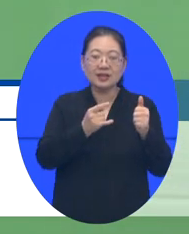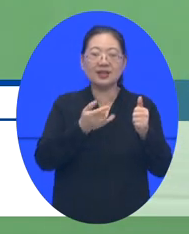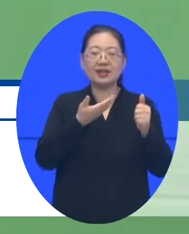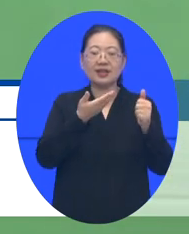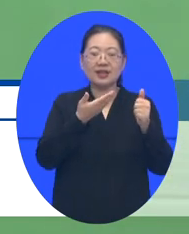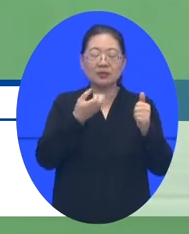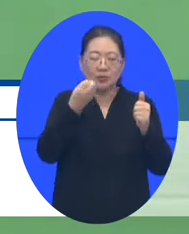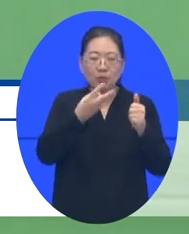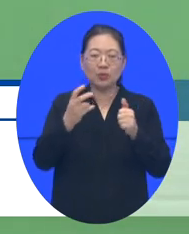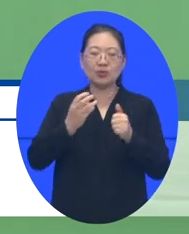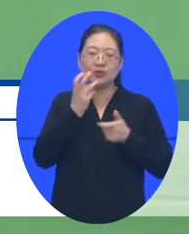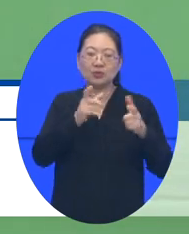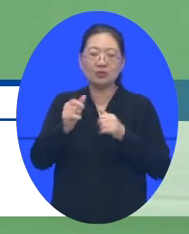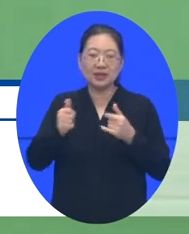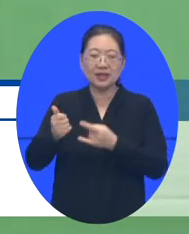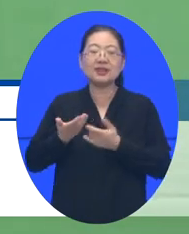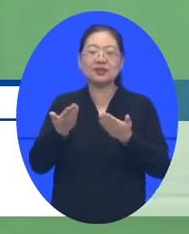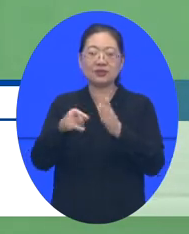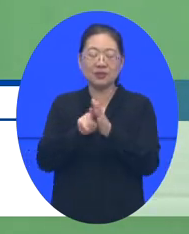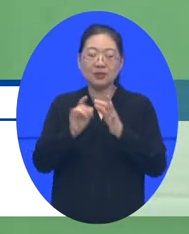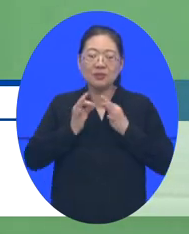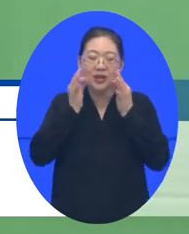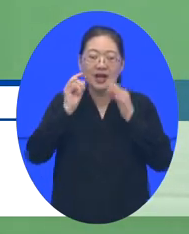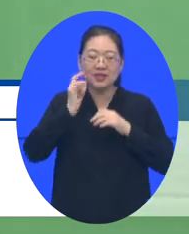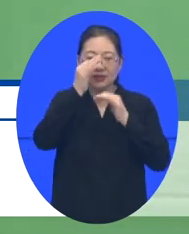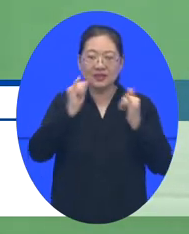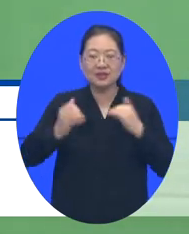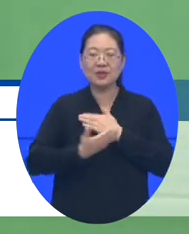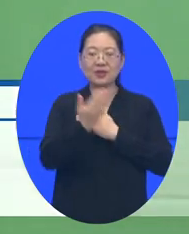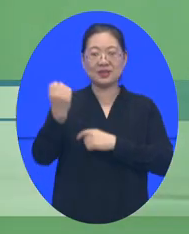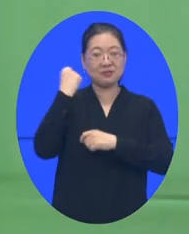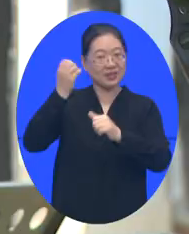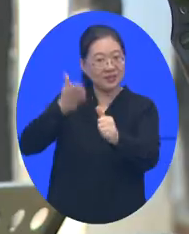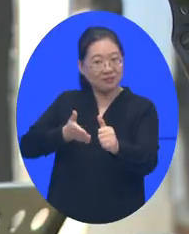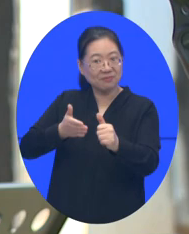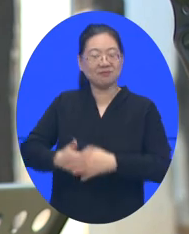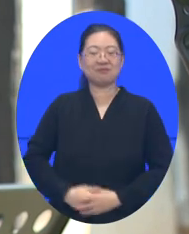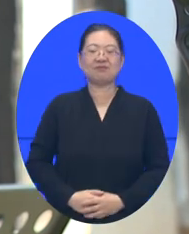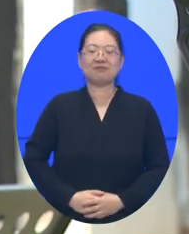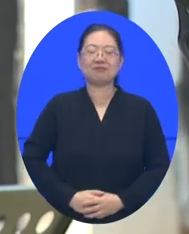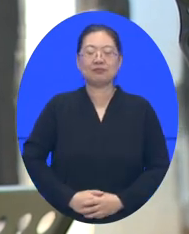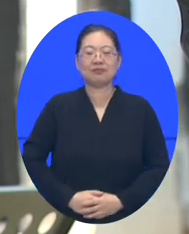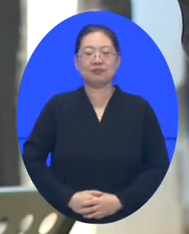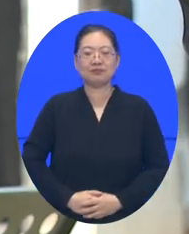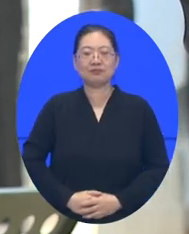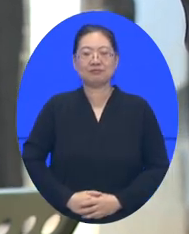전체 도민께 드리도록 더욱더 노력하겠습니다. 예술인 여러분 힘내십시오.